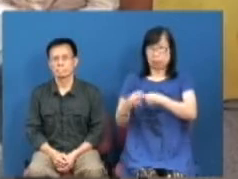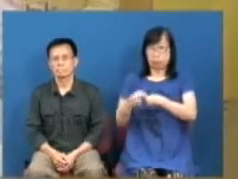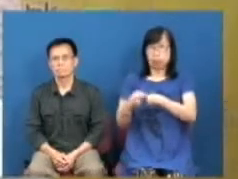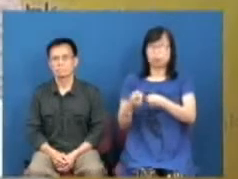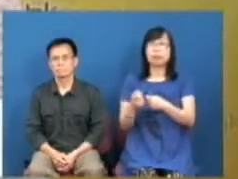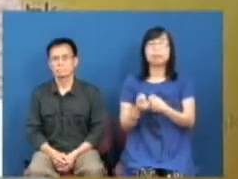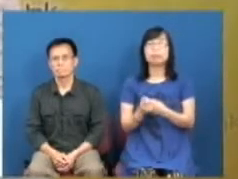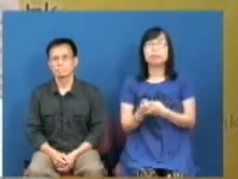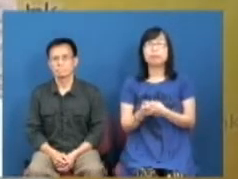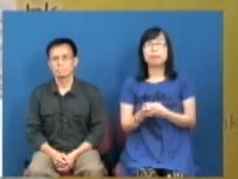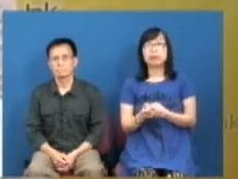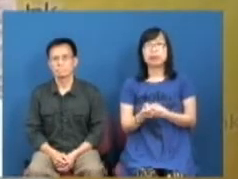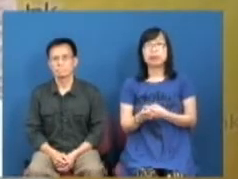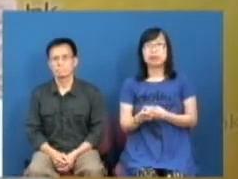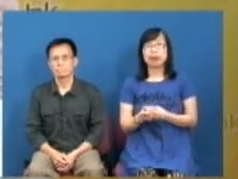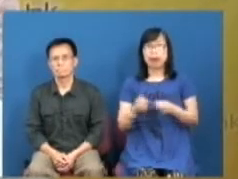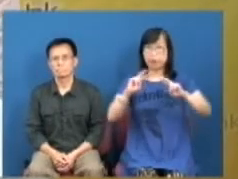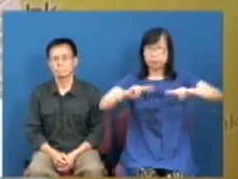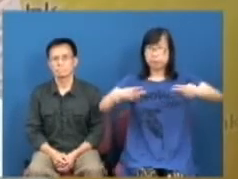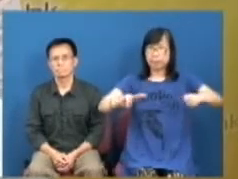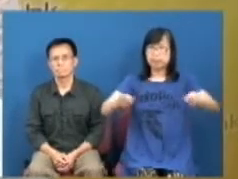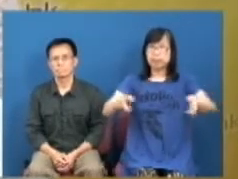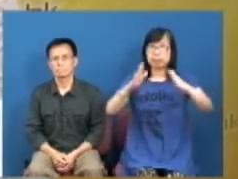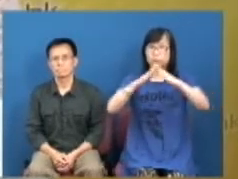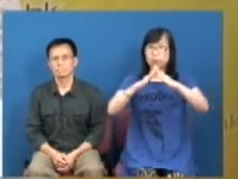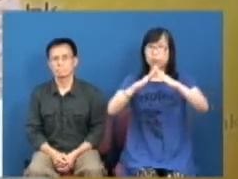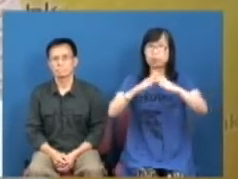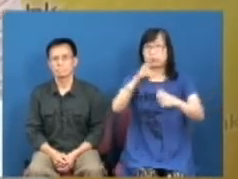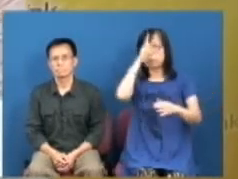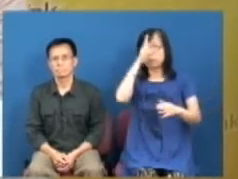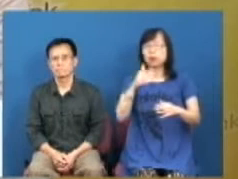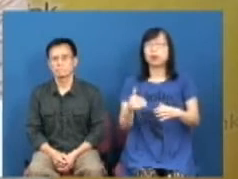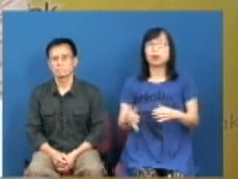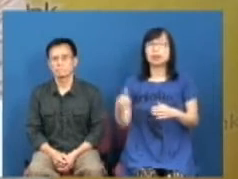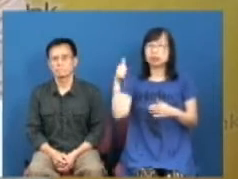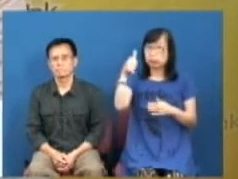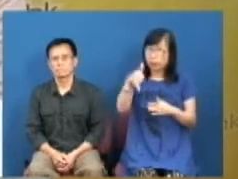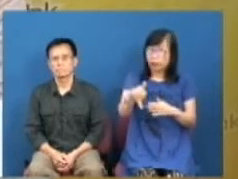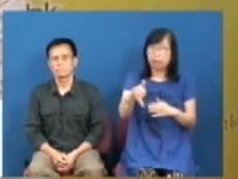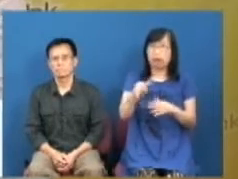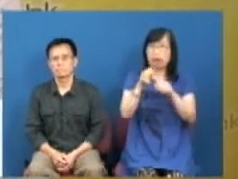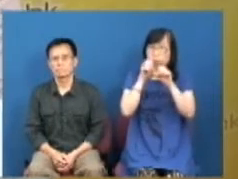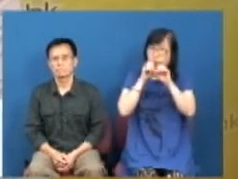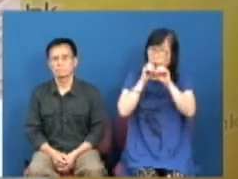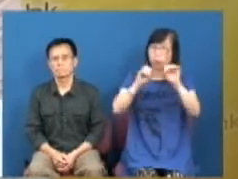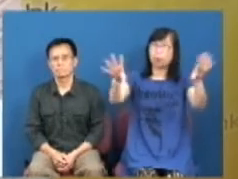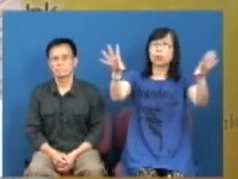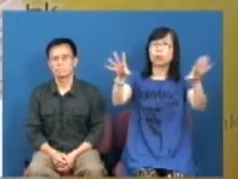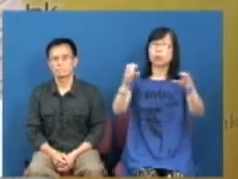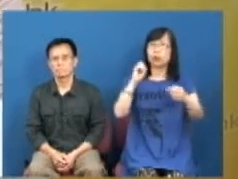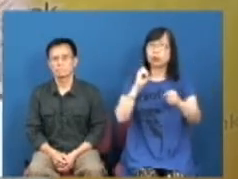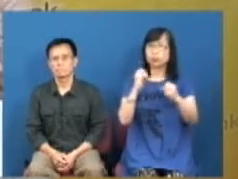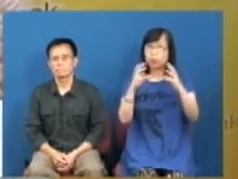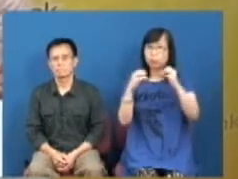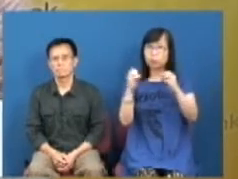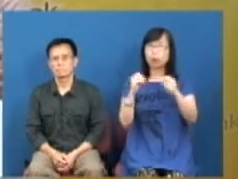喺發展局嘅常任秘書長咧，就出嚟。有在公開討論過，就關